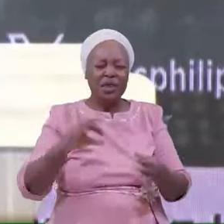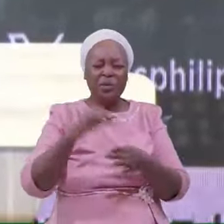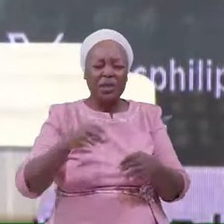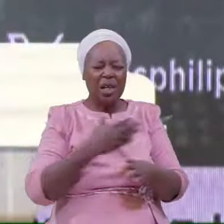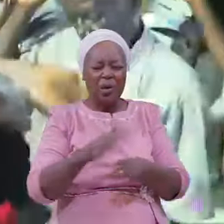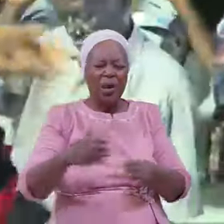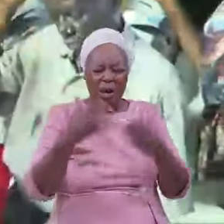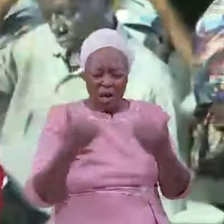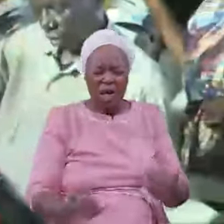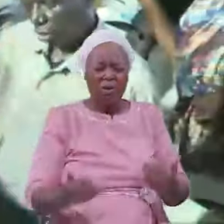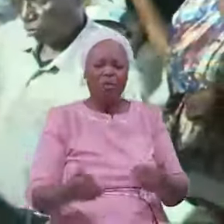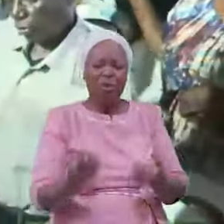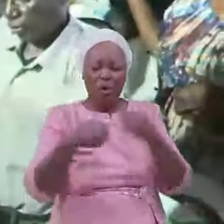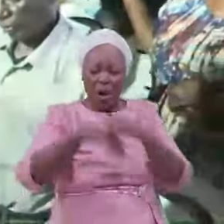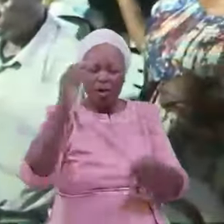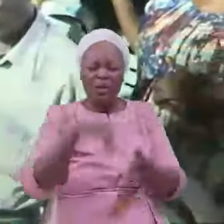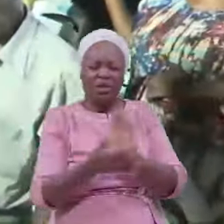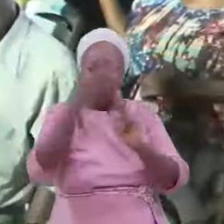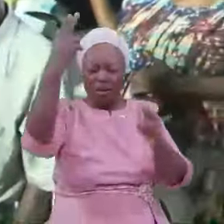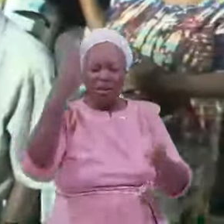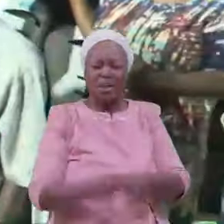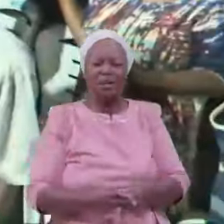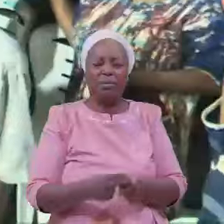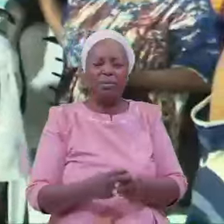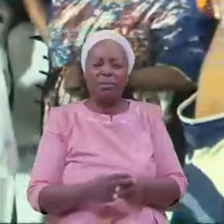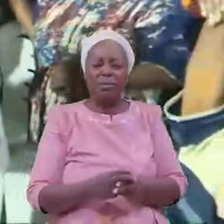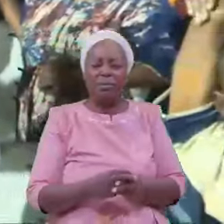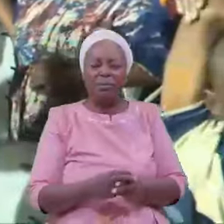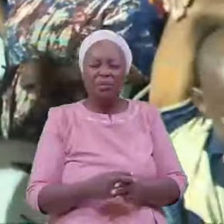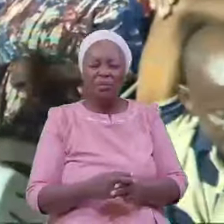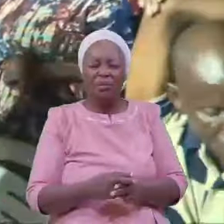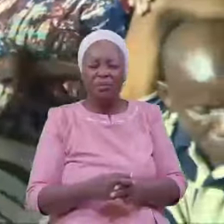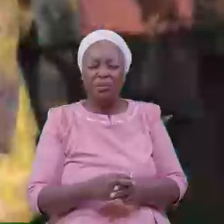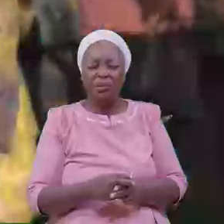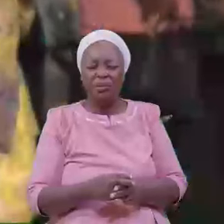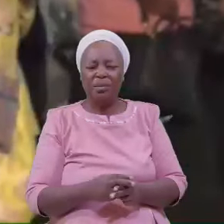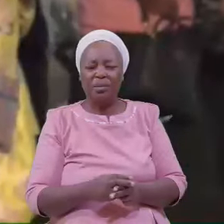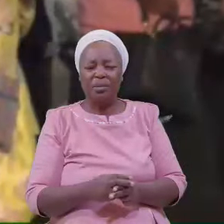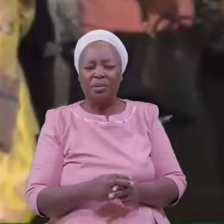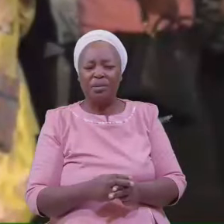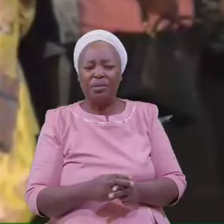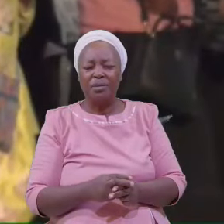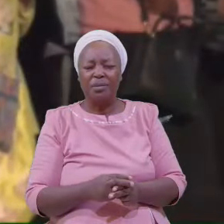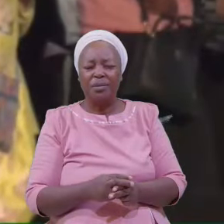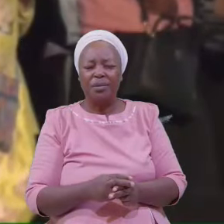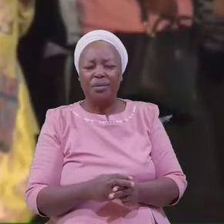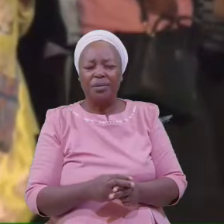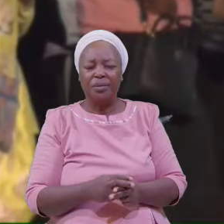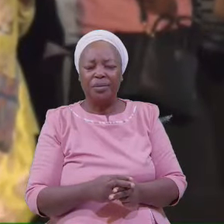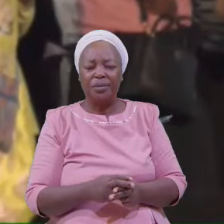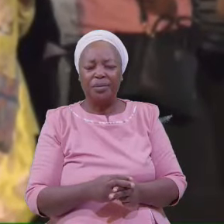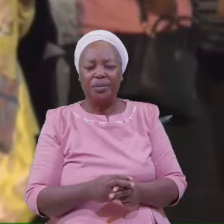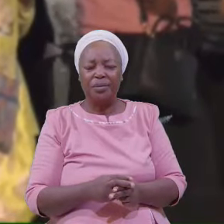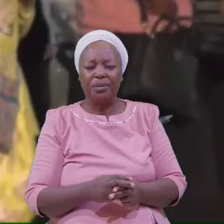na masamang espiritu, pinapalayas kita sa pangalan ng Panginoong Hesukristo. Lord,